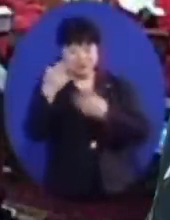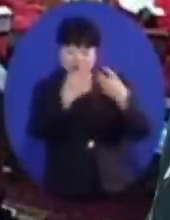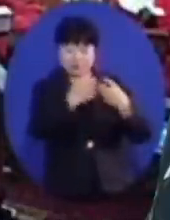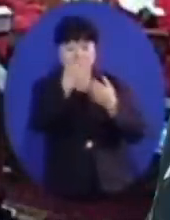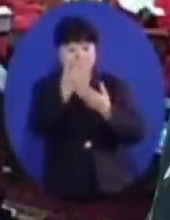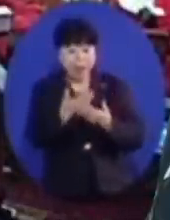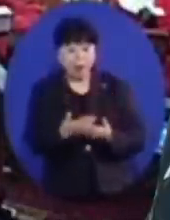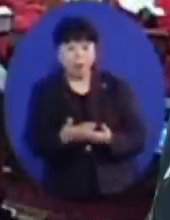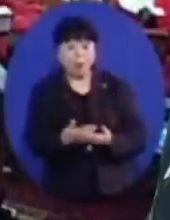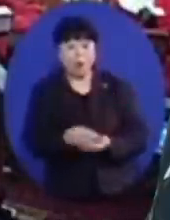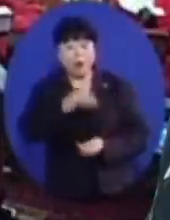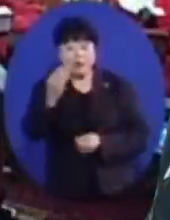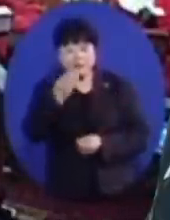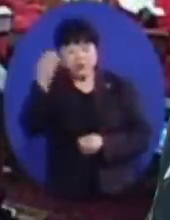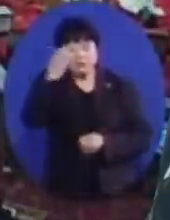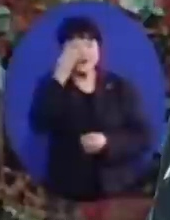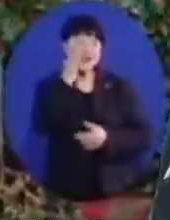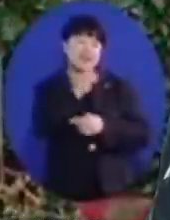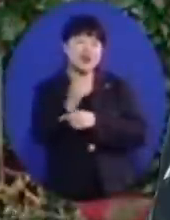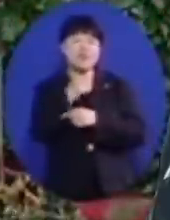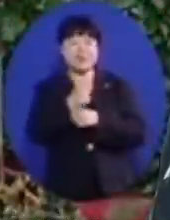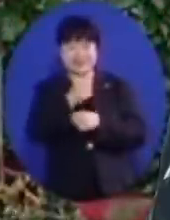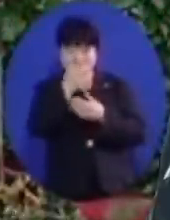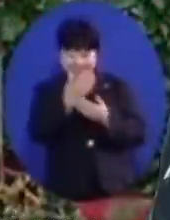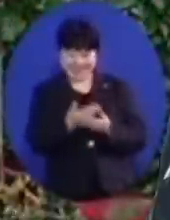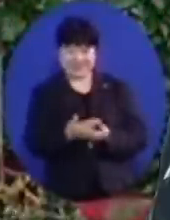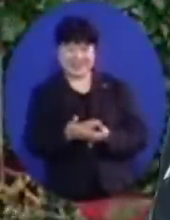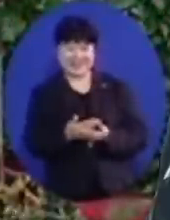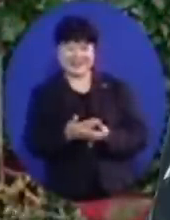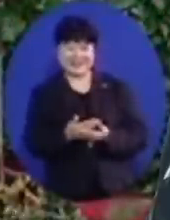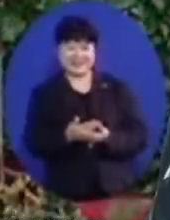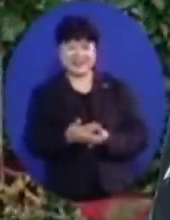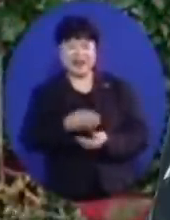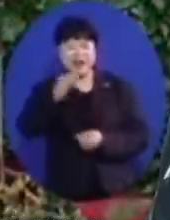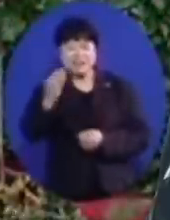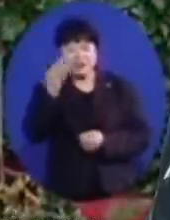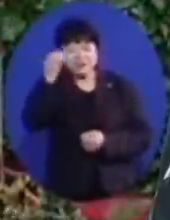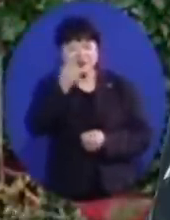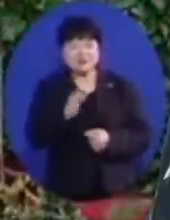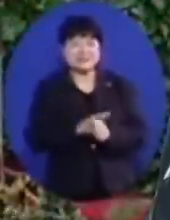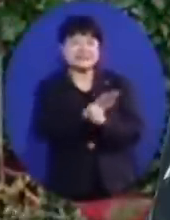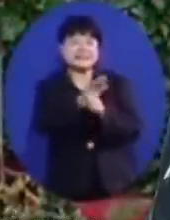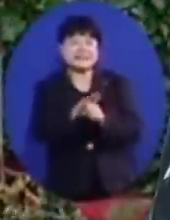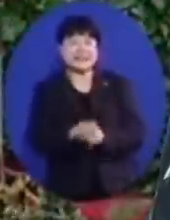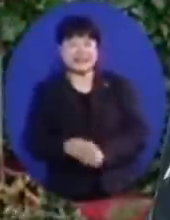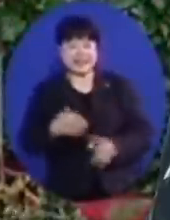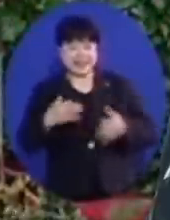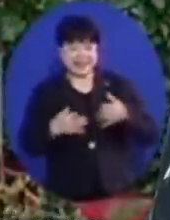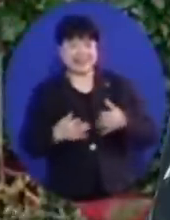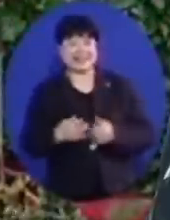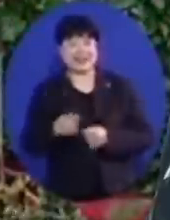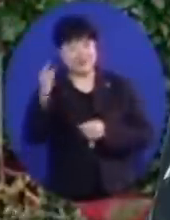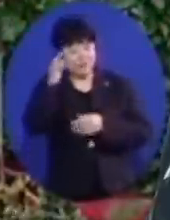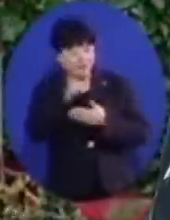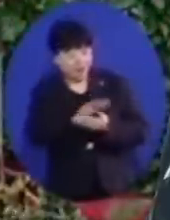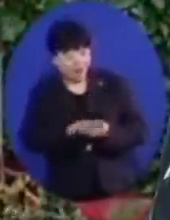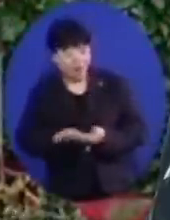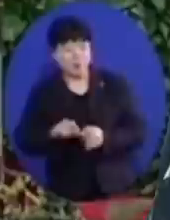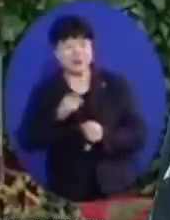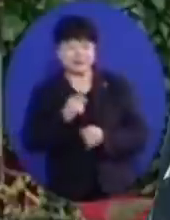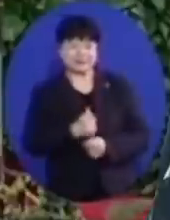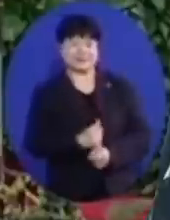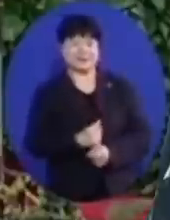충만해서 성령의 열매를 맺어야 되는 것입니다 성령의 열매는 사랑과 희락과 화평과 오래 참음과 자비와 양성과